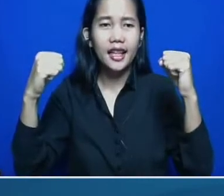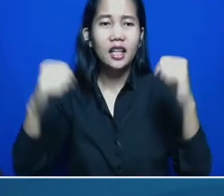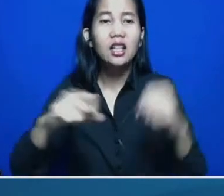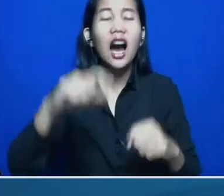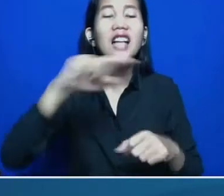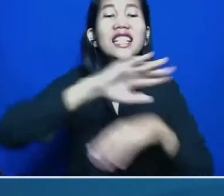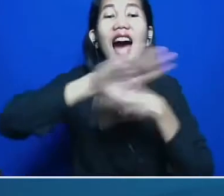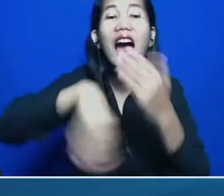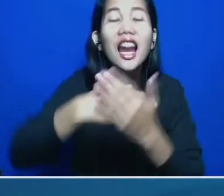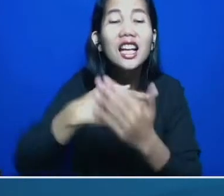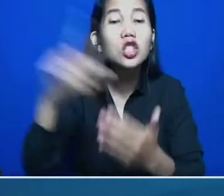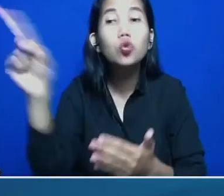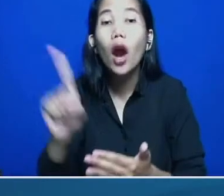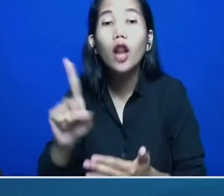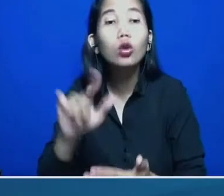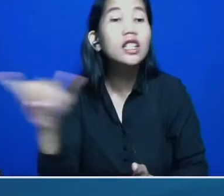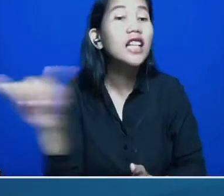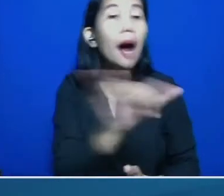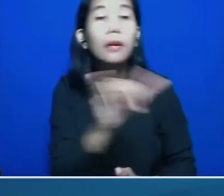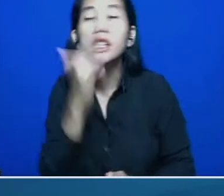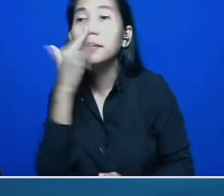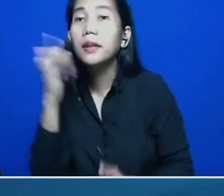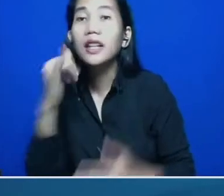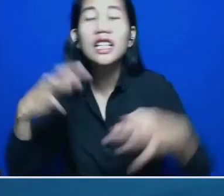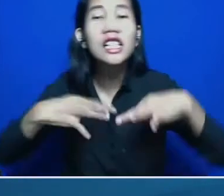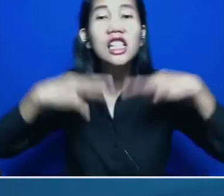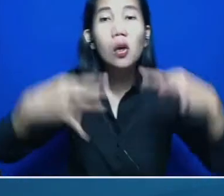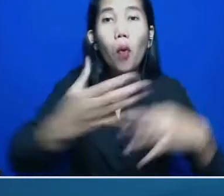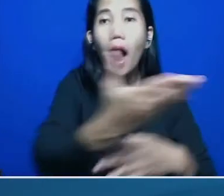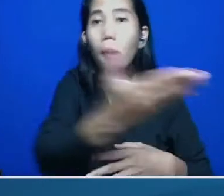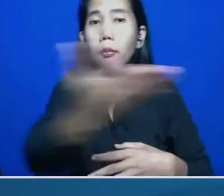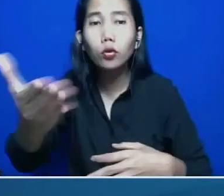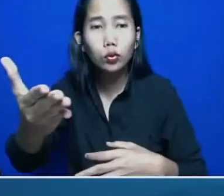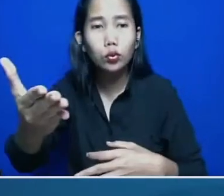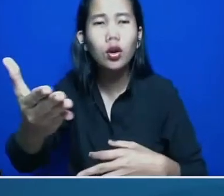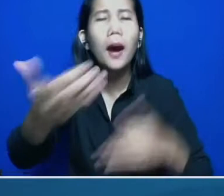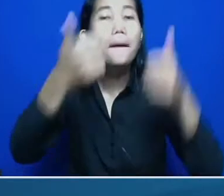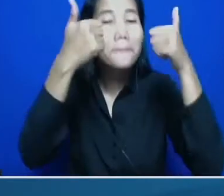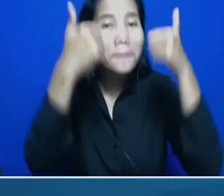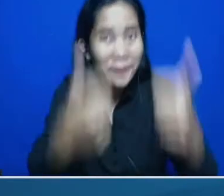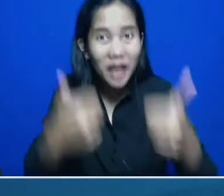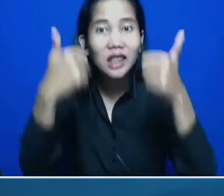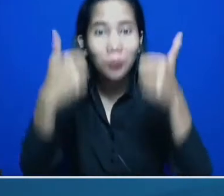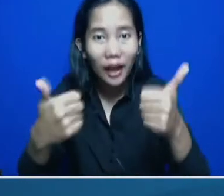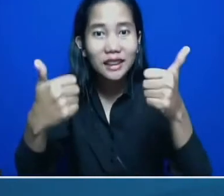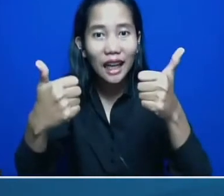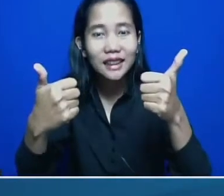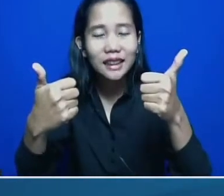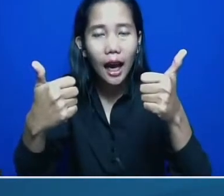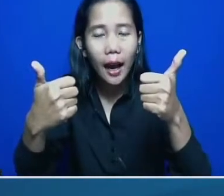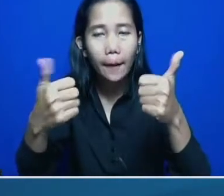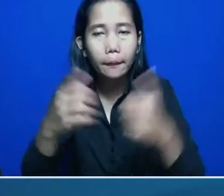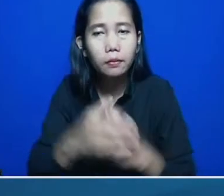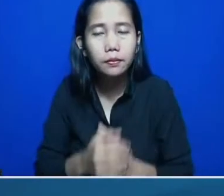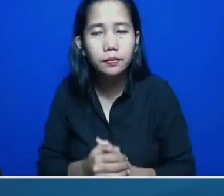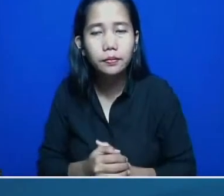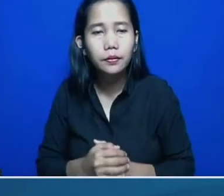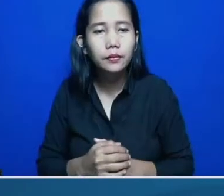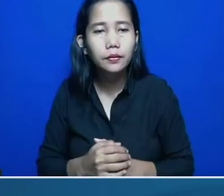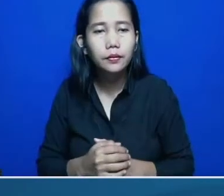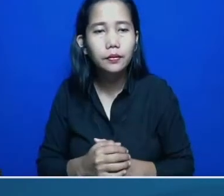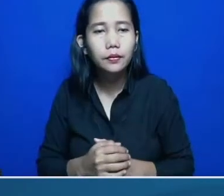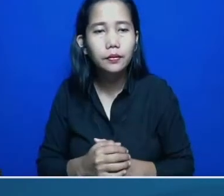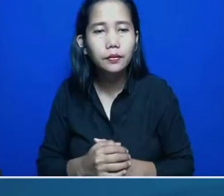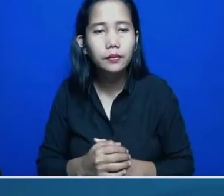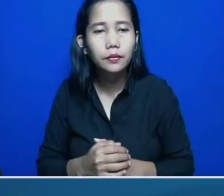seperti Hai sama seperti eh apa dikatakan